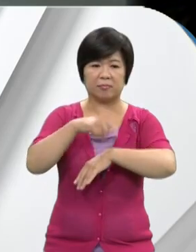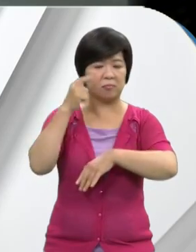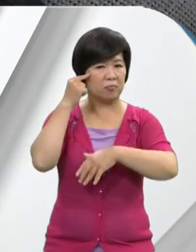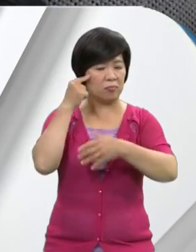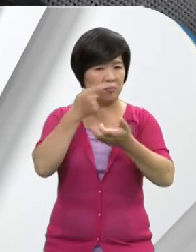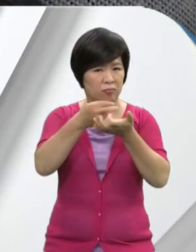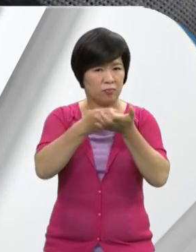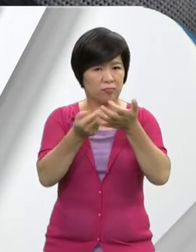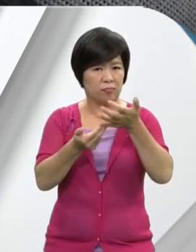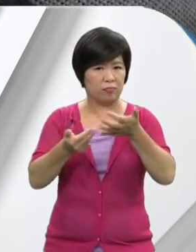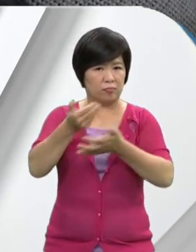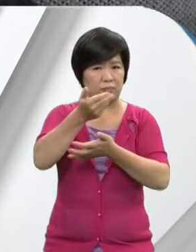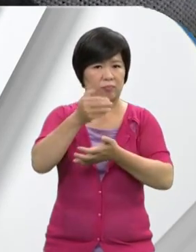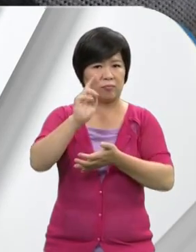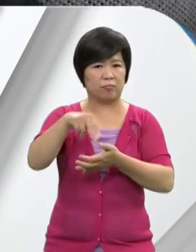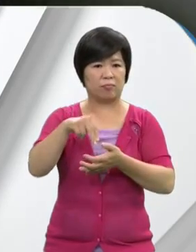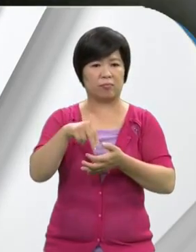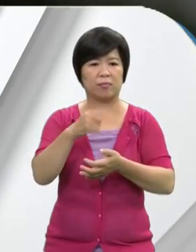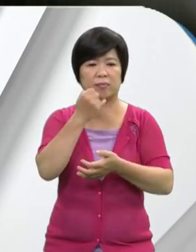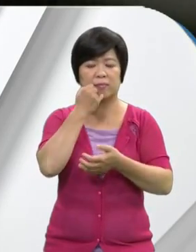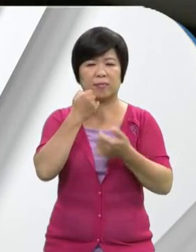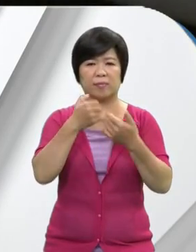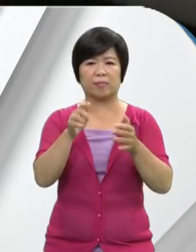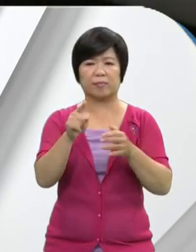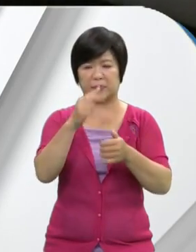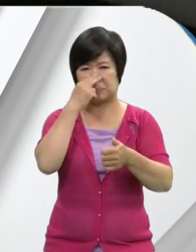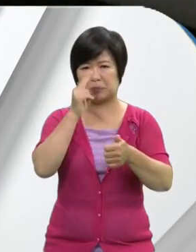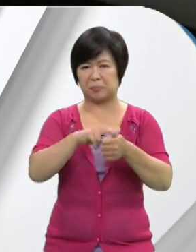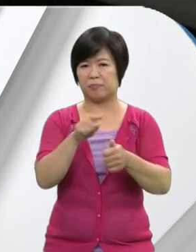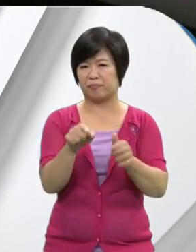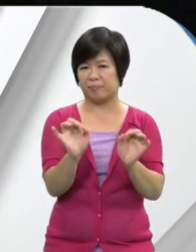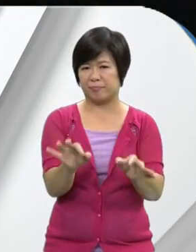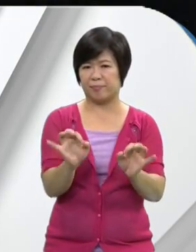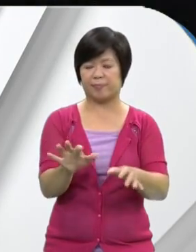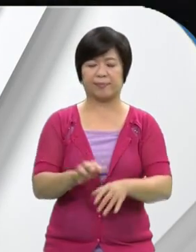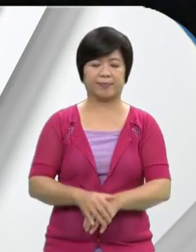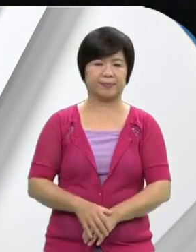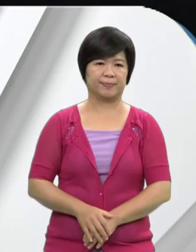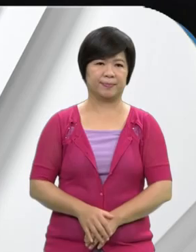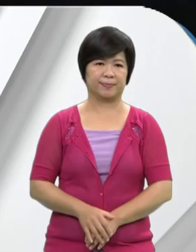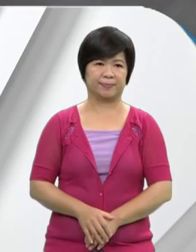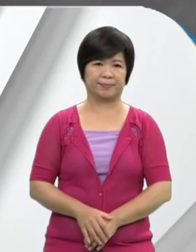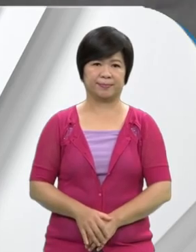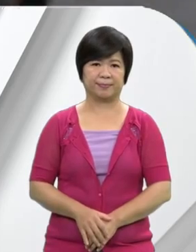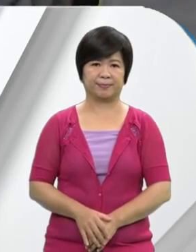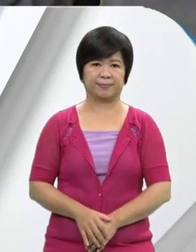方式，在减慢天然废弃物增加的速度。香港新闻彭贤、刘文辉特别报道。